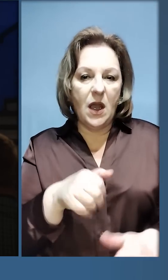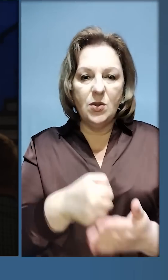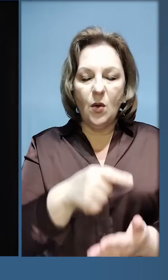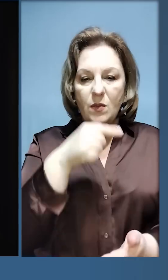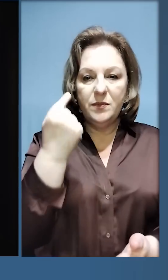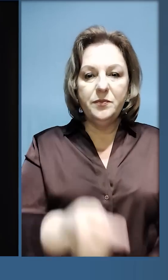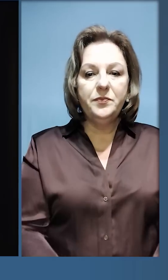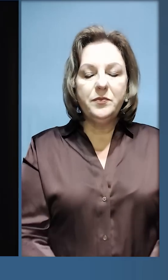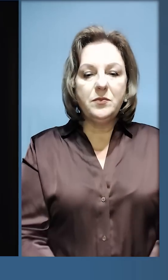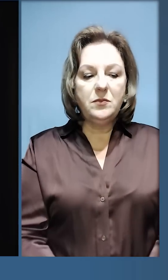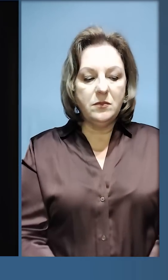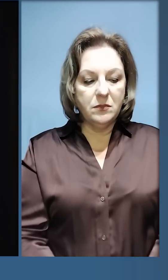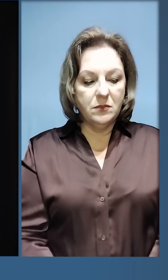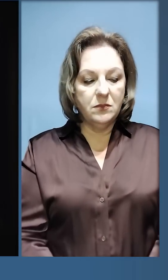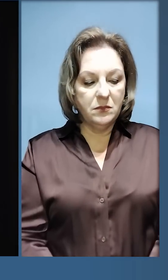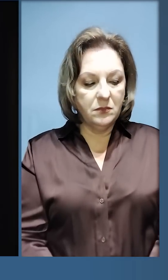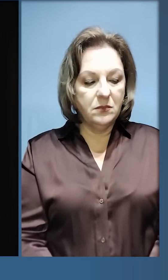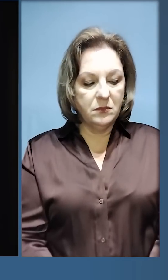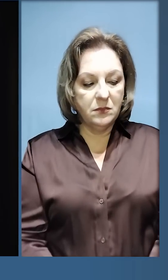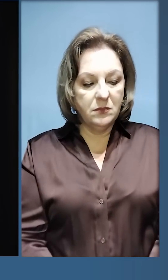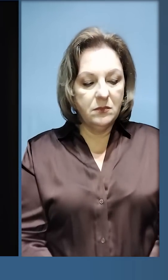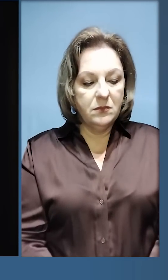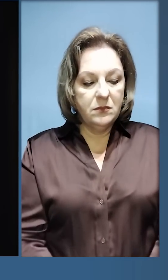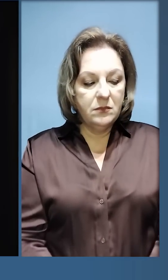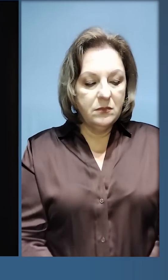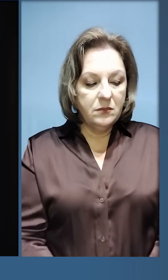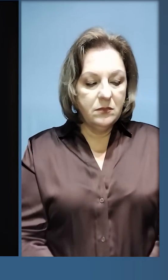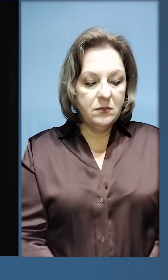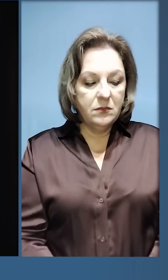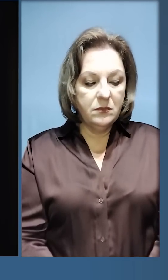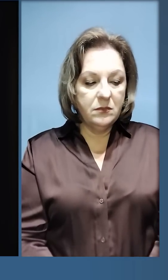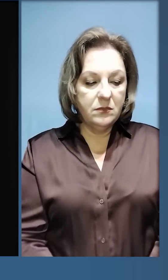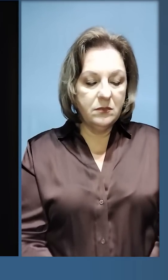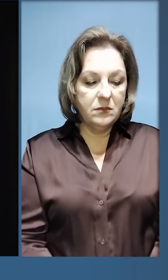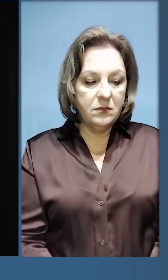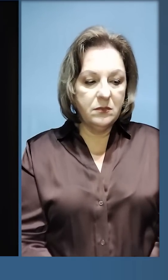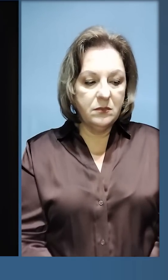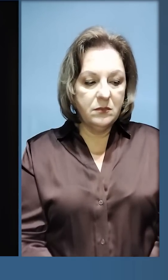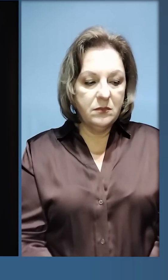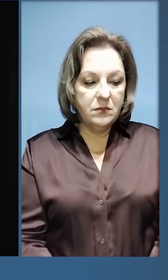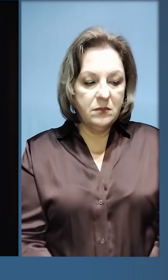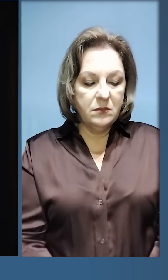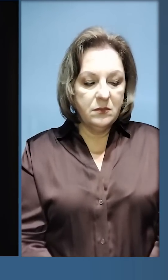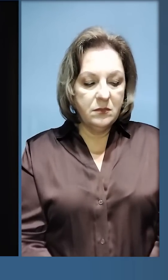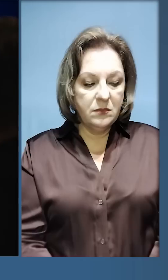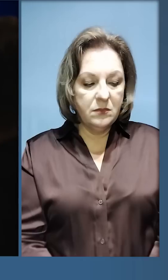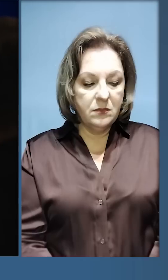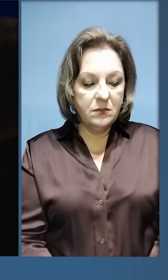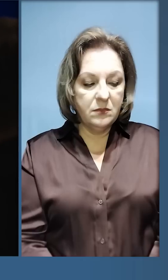world at any given time there are warlike conflicts. This is the one that has the attention, certainly of the Western